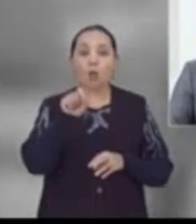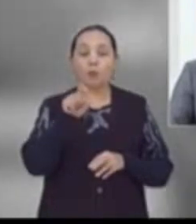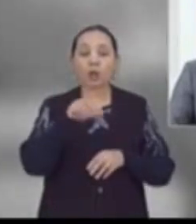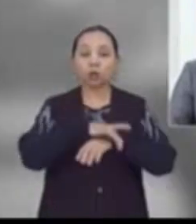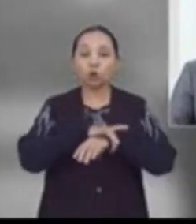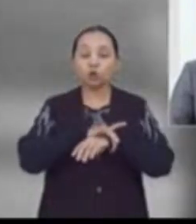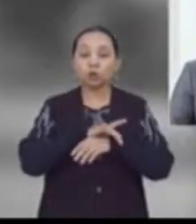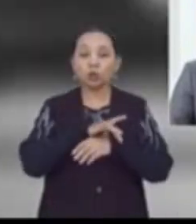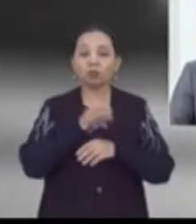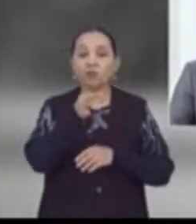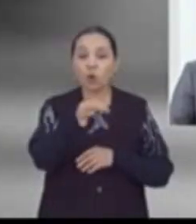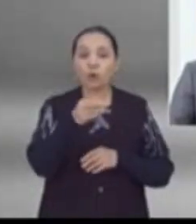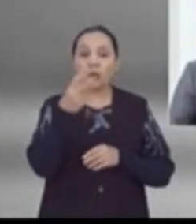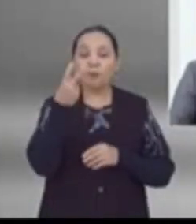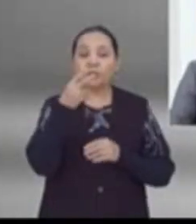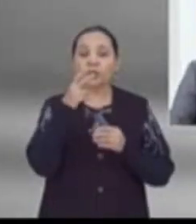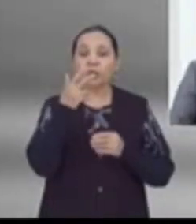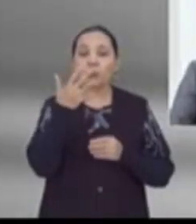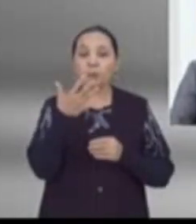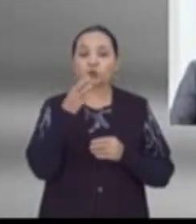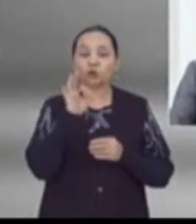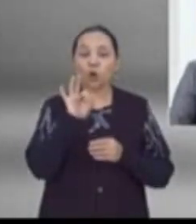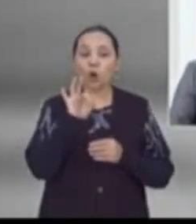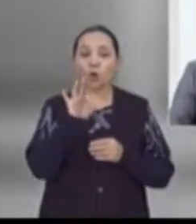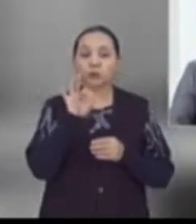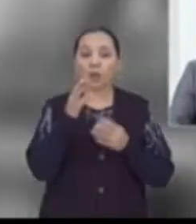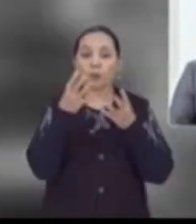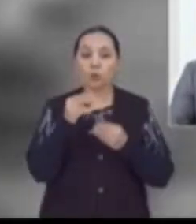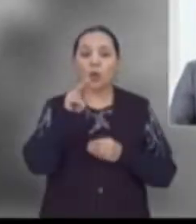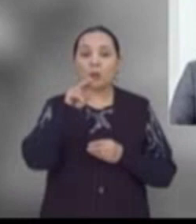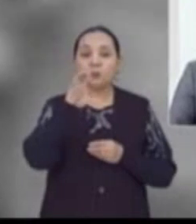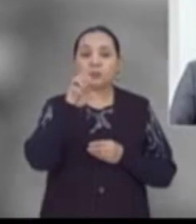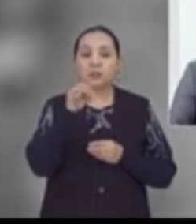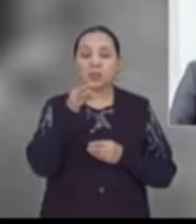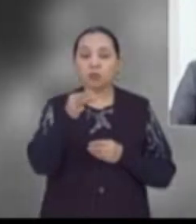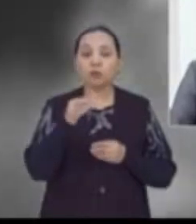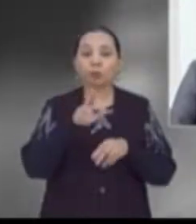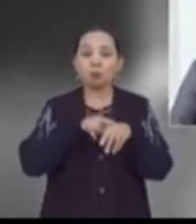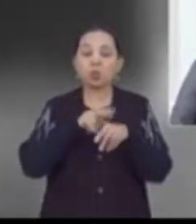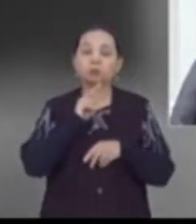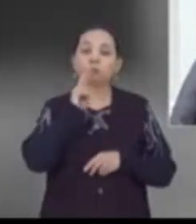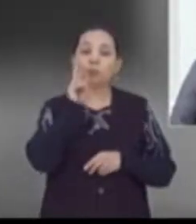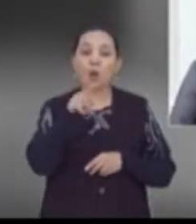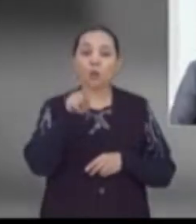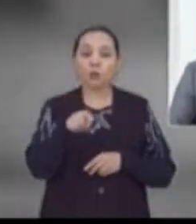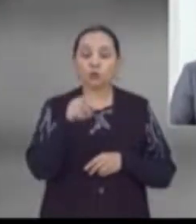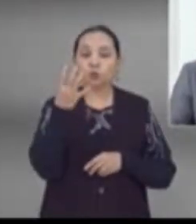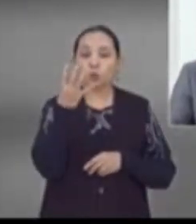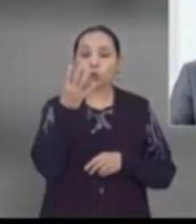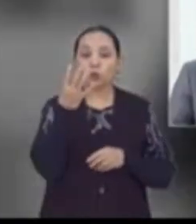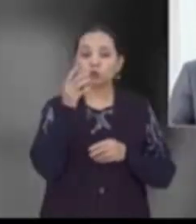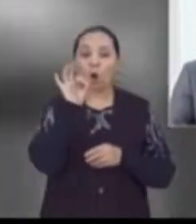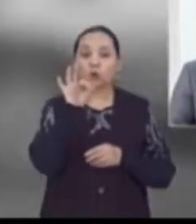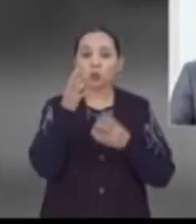Toshkent viloyati Olmaliq shahrida shu yil 15-oktyabr kuni Piskent tumanida yashovchi fuqaro ichki ishlar bo'limiga murojaat qilib, unda shu yil